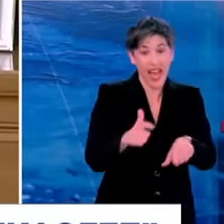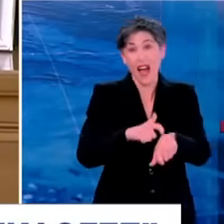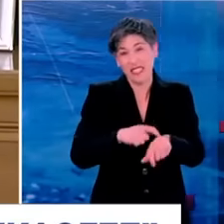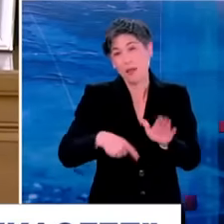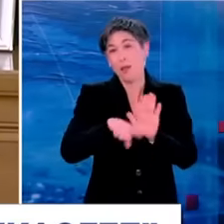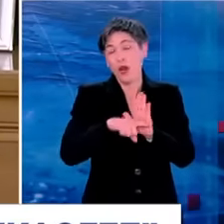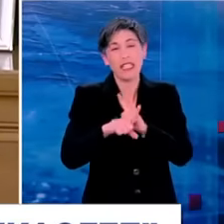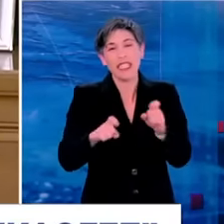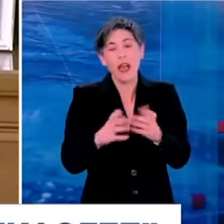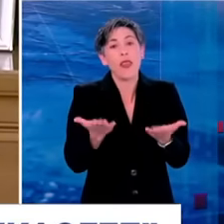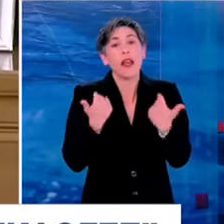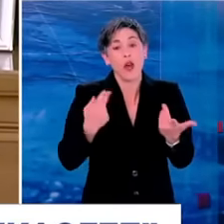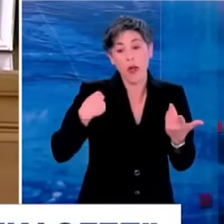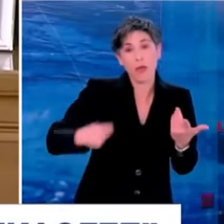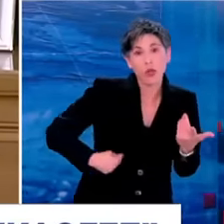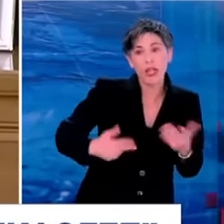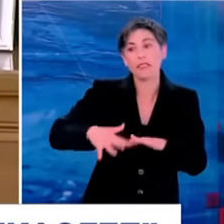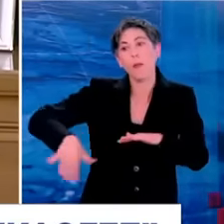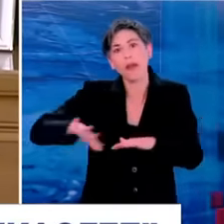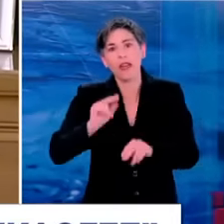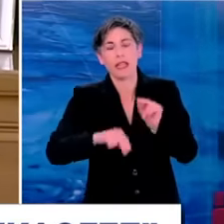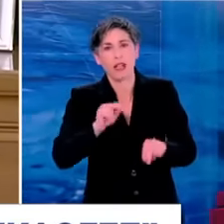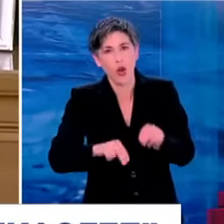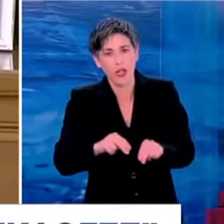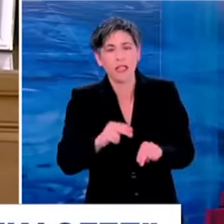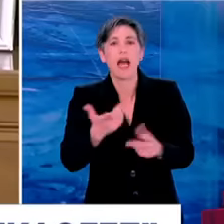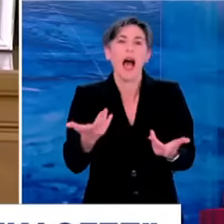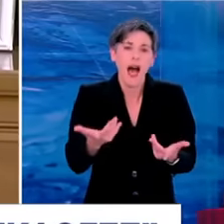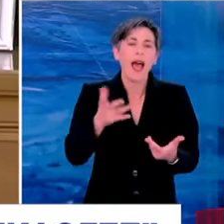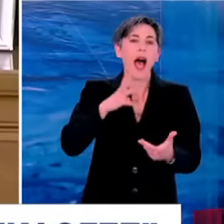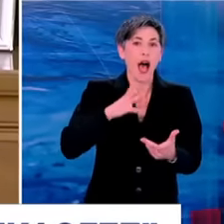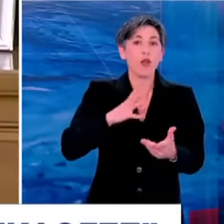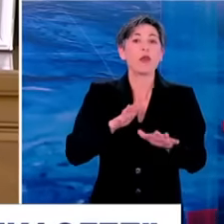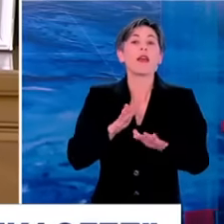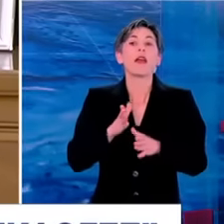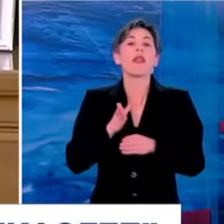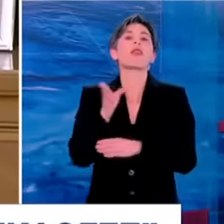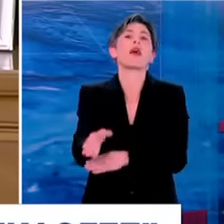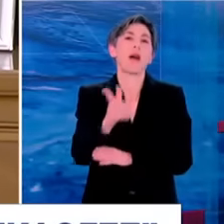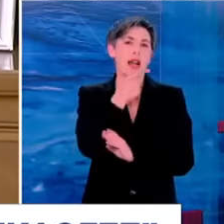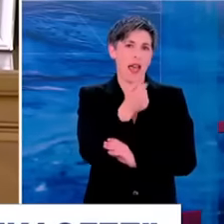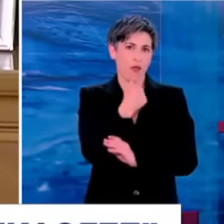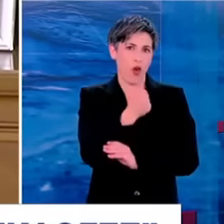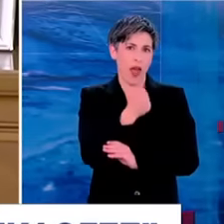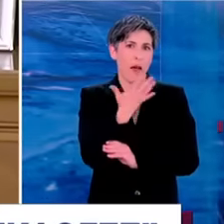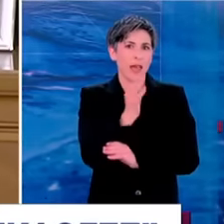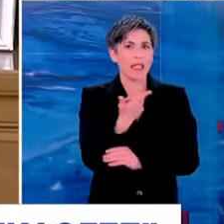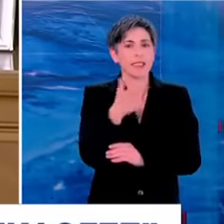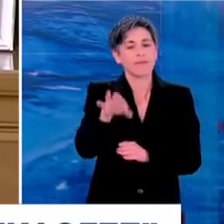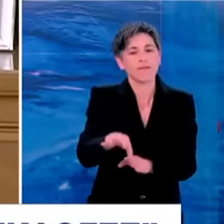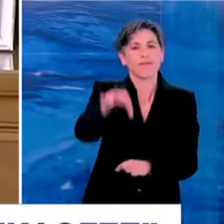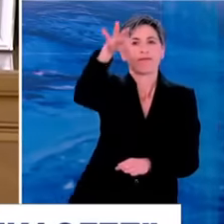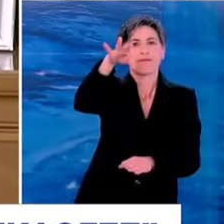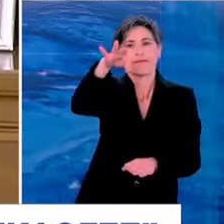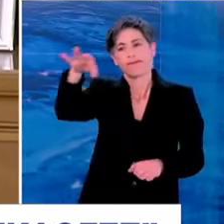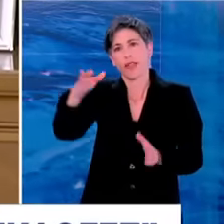περιφερειακές και δημοτικές εκλογές, άρα η κινητοποίηση του κόσμου είναι πιο δύσκολη. Από την άλλη, επειδή έχουμε ευρωεκλογές απομονωμένες από άλλη εθνική